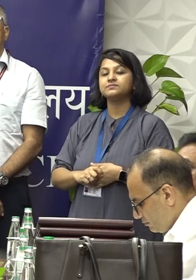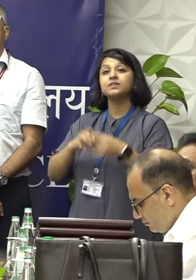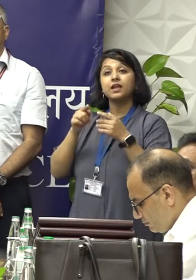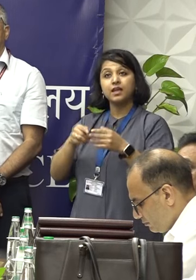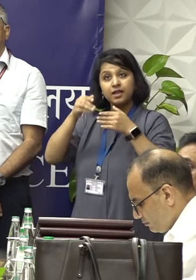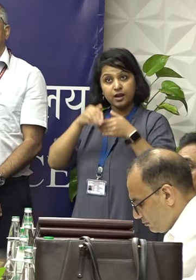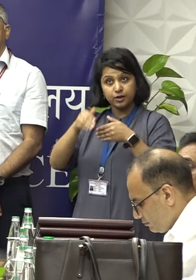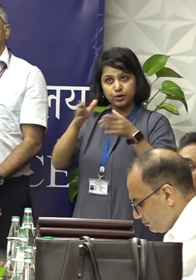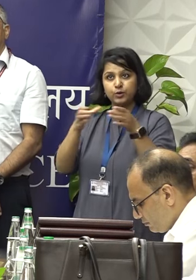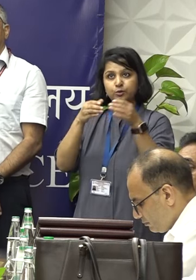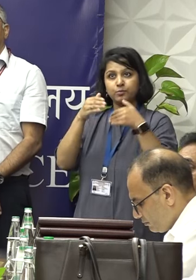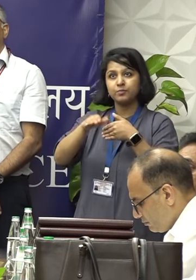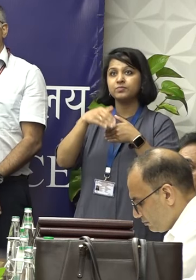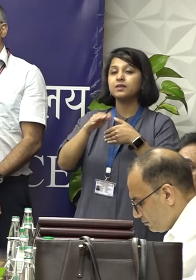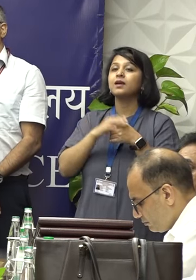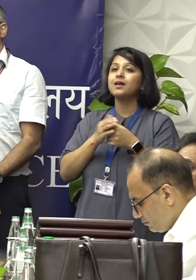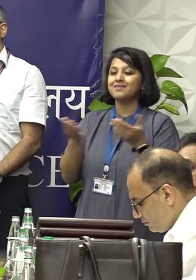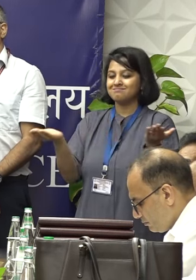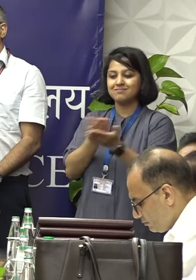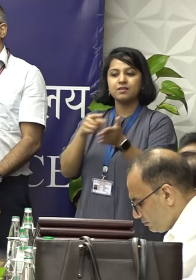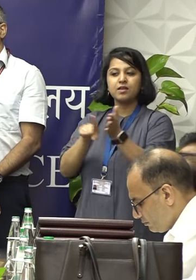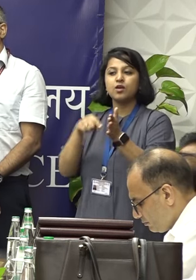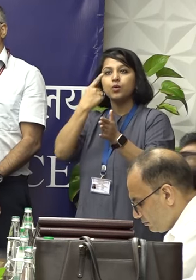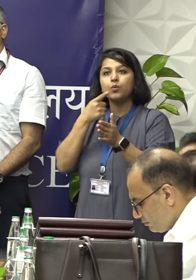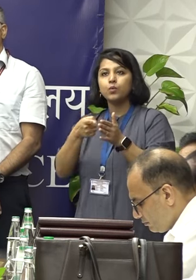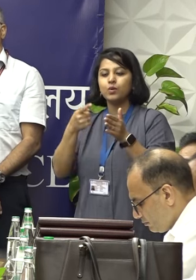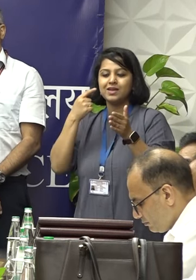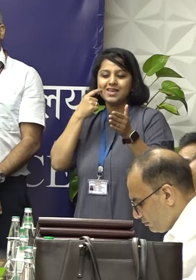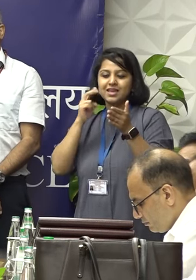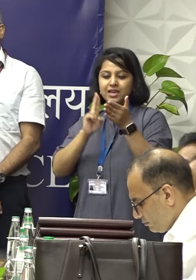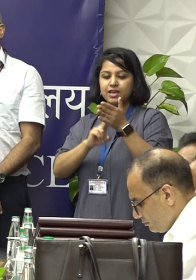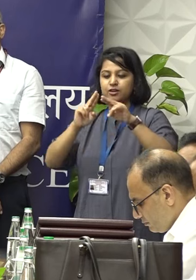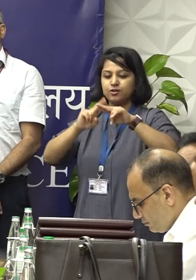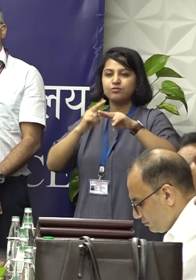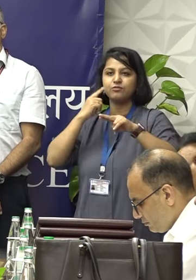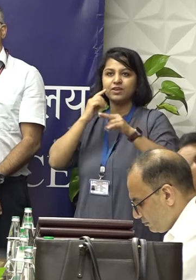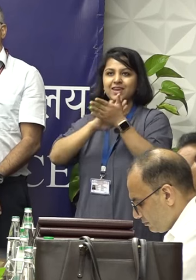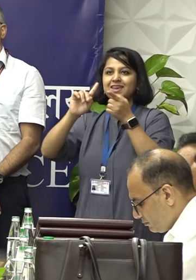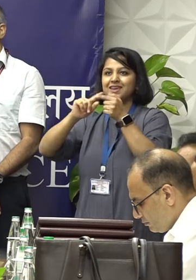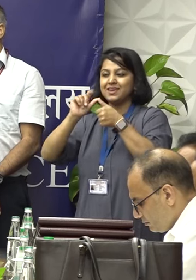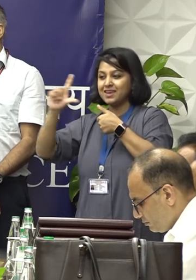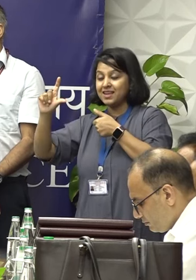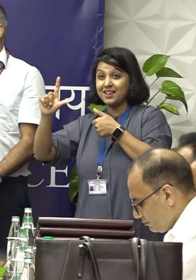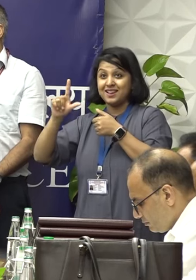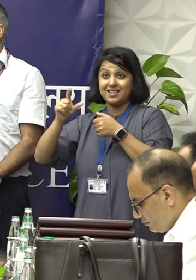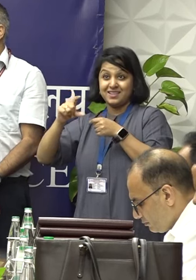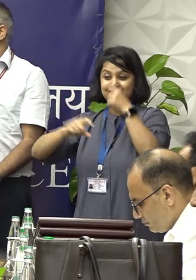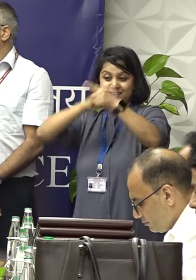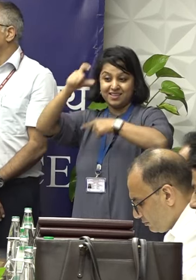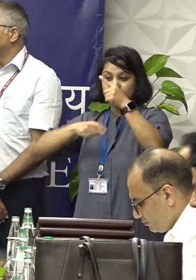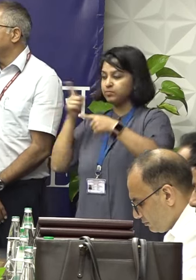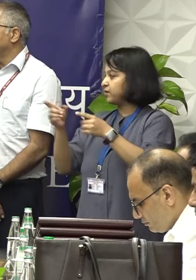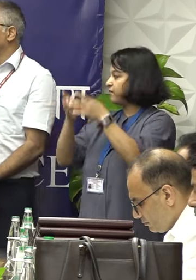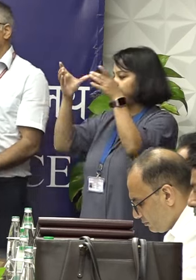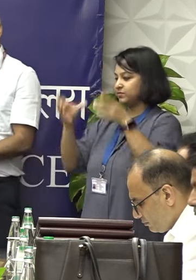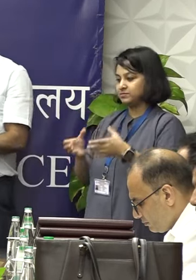इसी श्रेणी में समझौता ज्ञापन हस्ताक्षर किया जा रहा है इन्फी हिल्स हेल्थ टेक प्राइवेट लिमिटेड के फाउंडेशन के